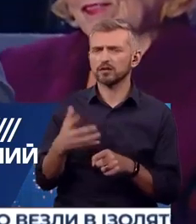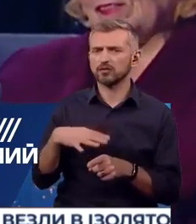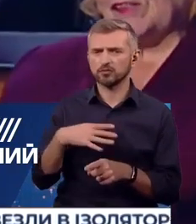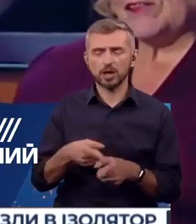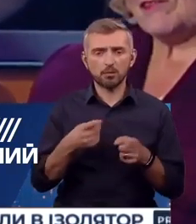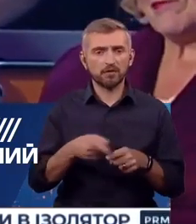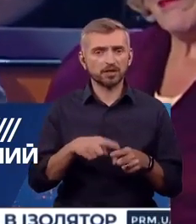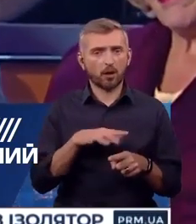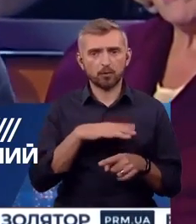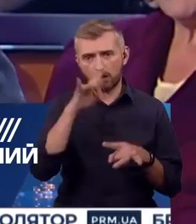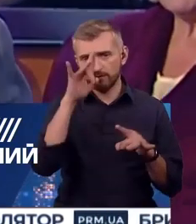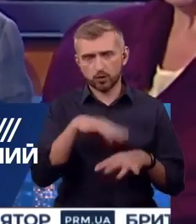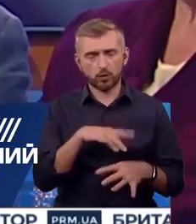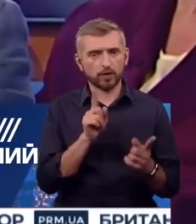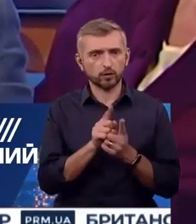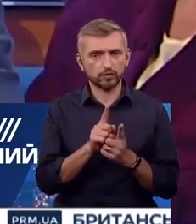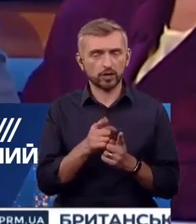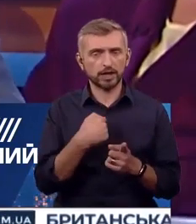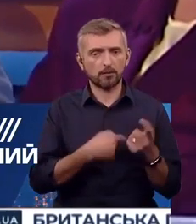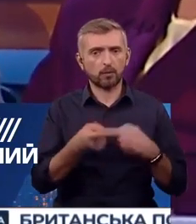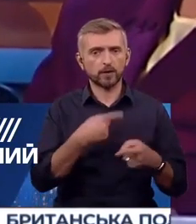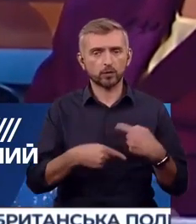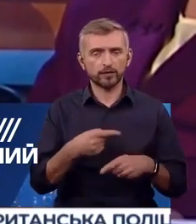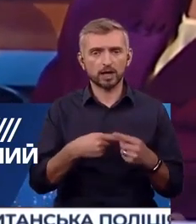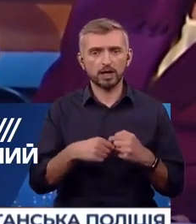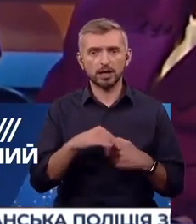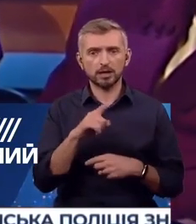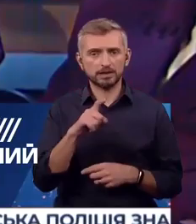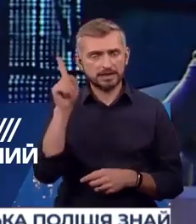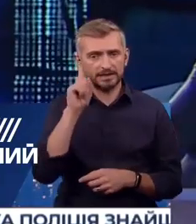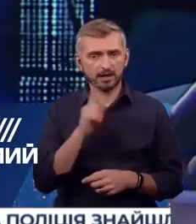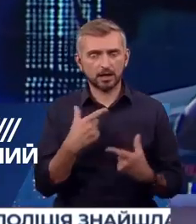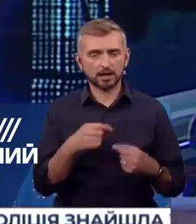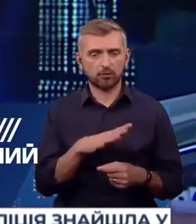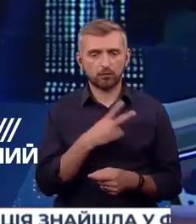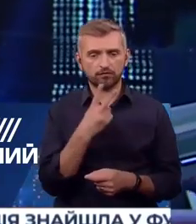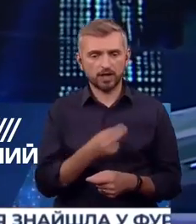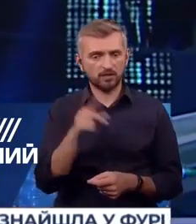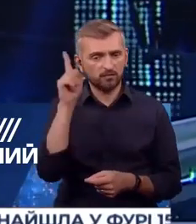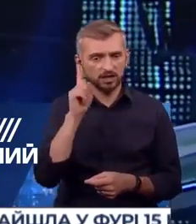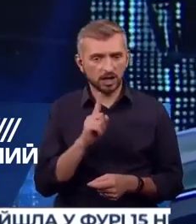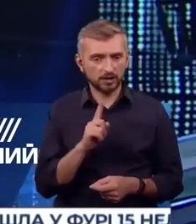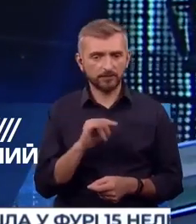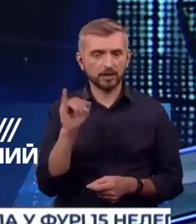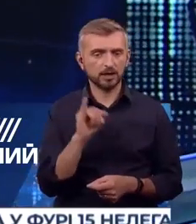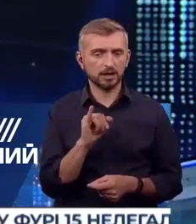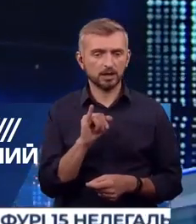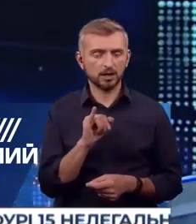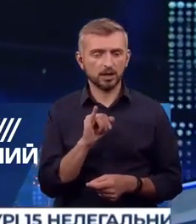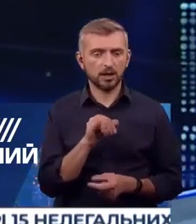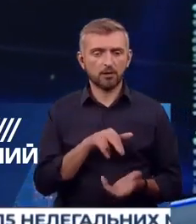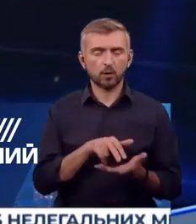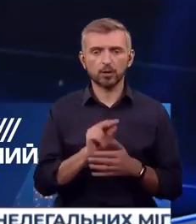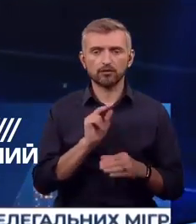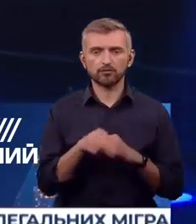Була абсолютно випадкова вчора зустріч. А для чого? Я повернувся з Ізраїля, де був 2 дні в Ізраїлі, і проходив